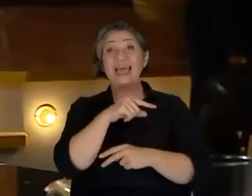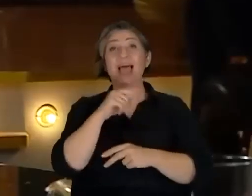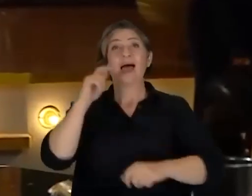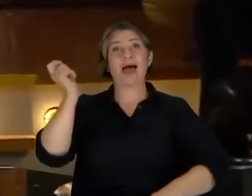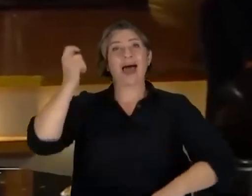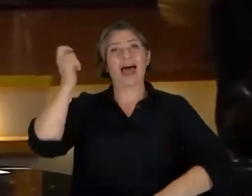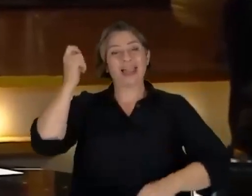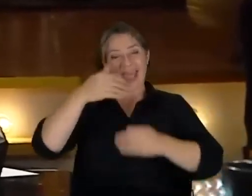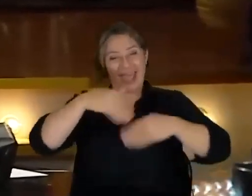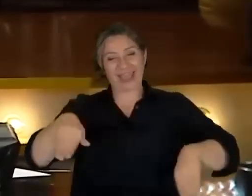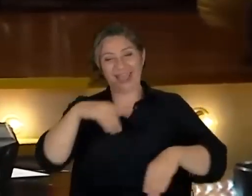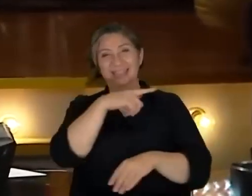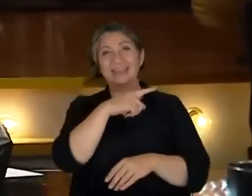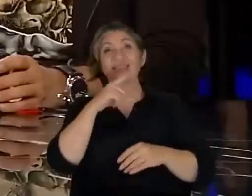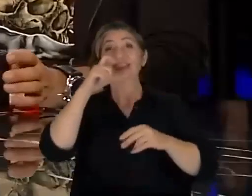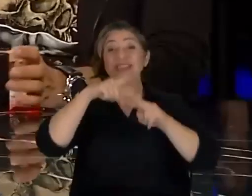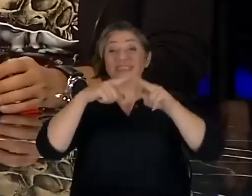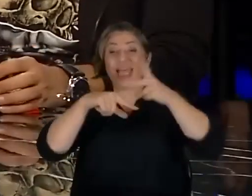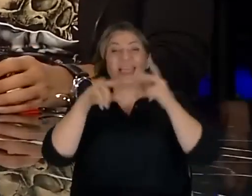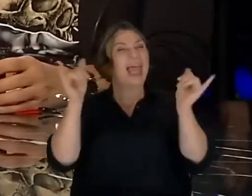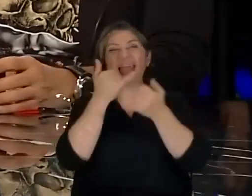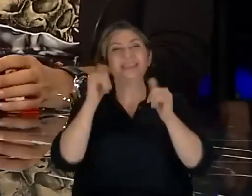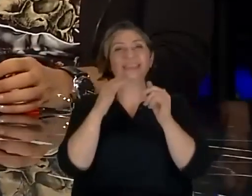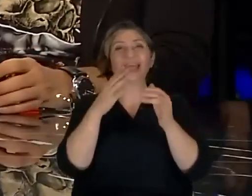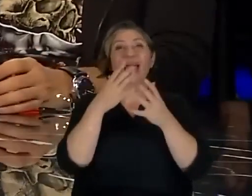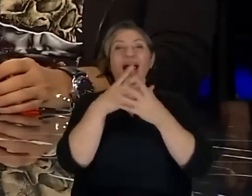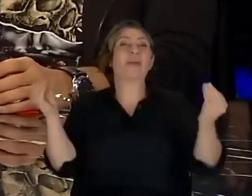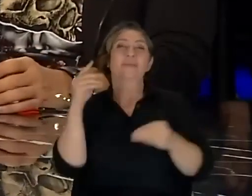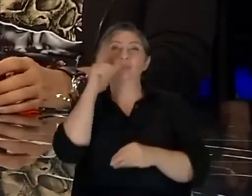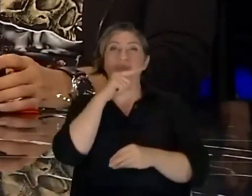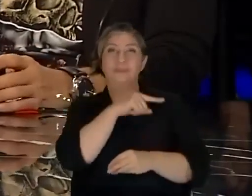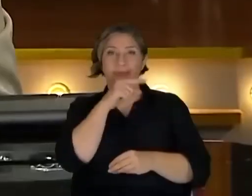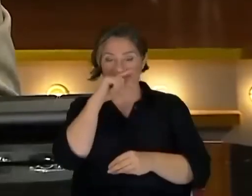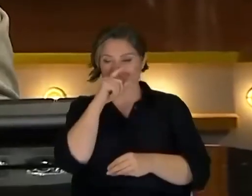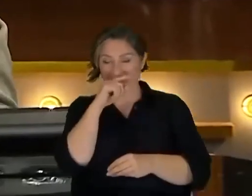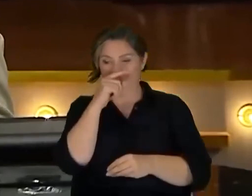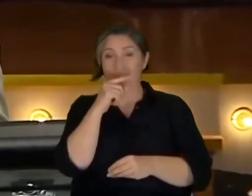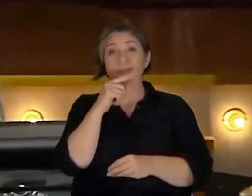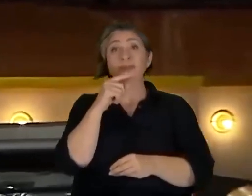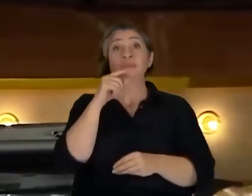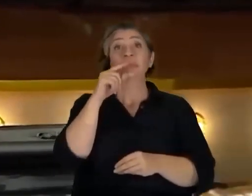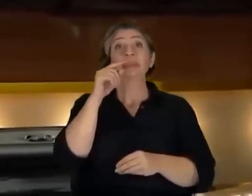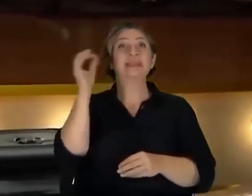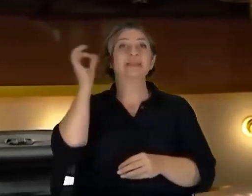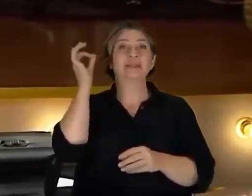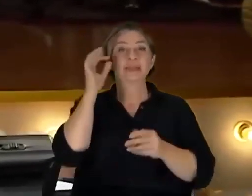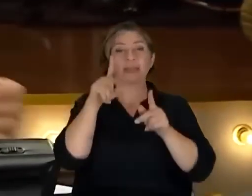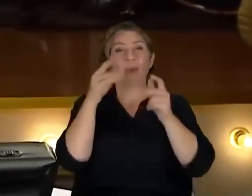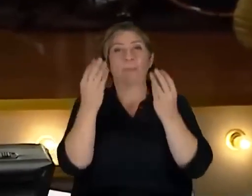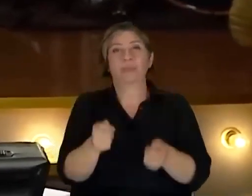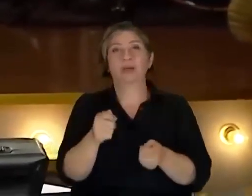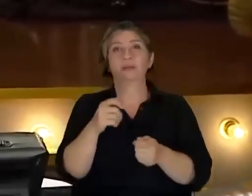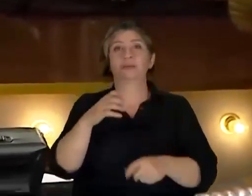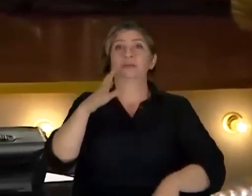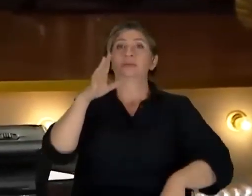Cazcılar. Halayı engelledi. Cazdaki eğlenceyi yok ettiler. Bizim yerli cazcılarımızın çoğu. Aa. Olayı bir dinletiye getirdiler.